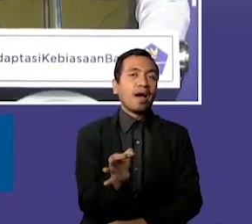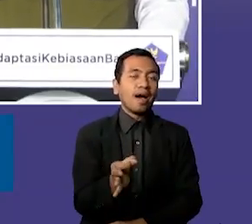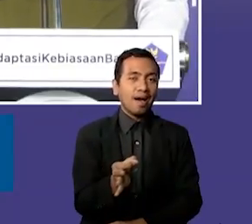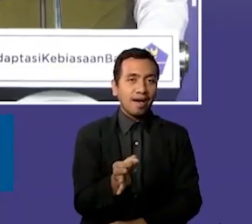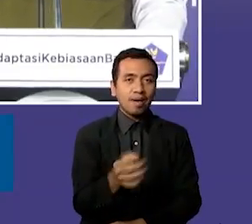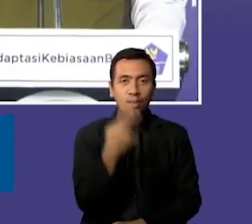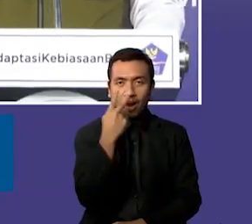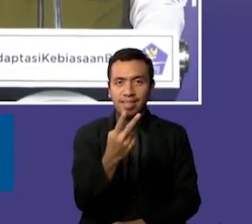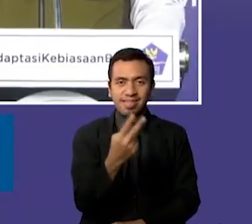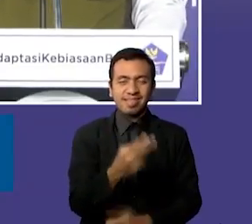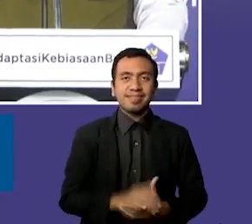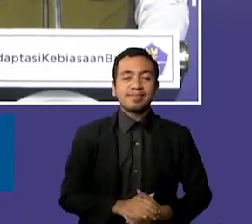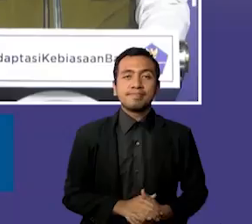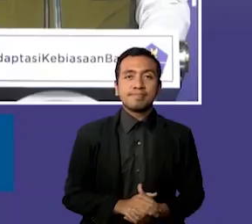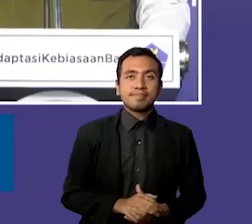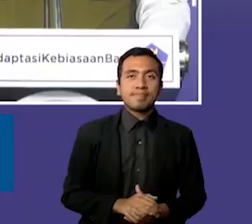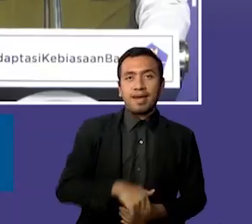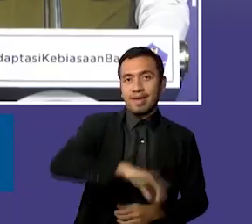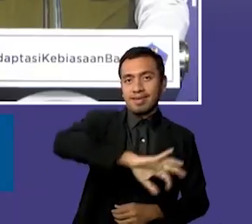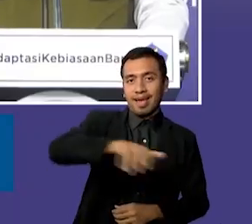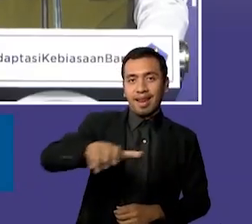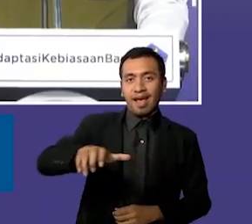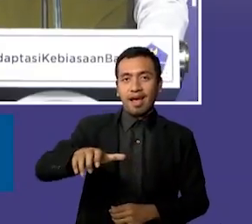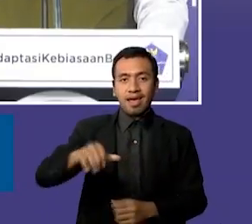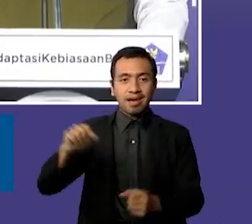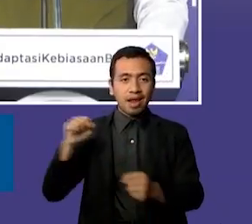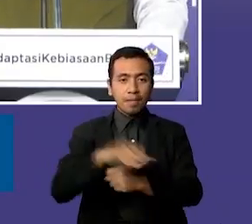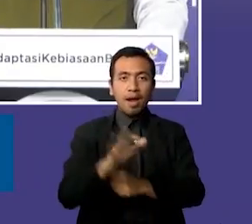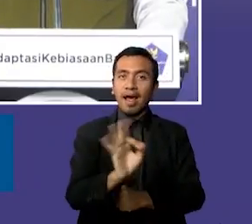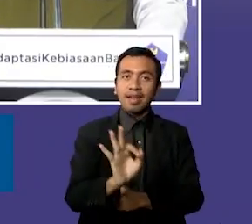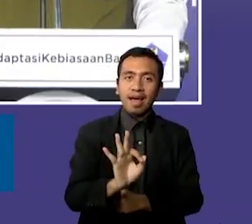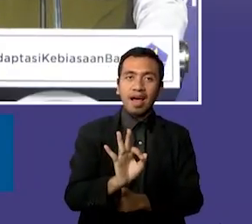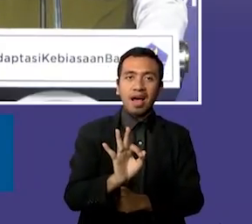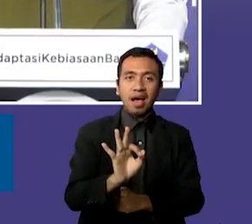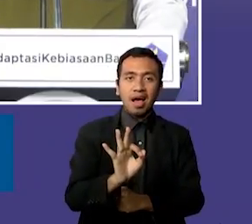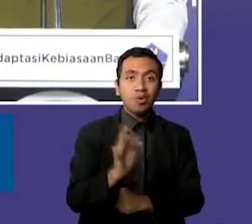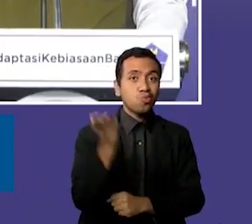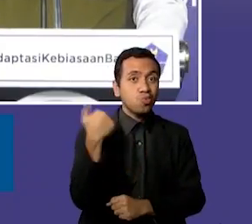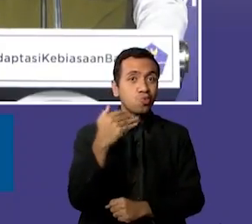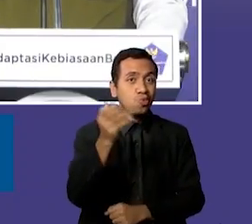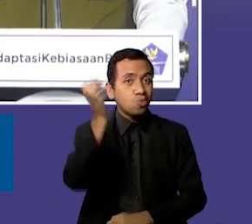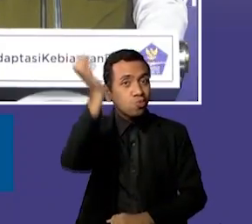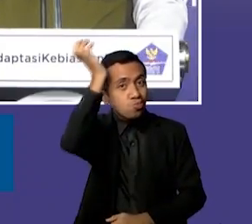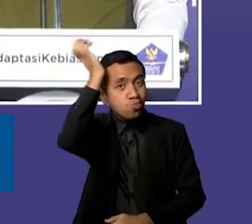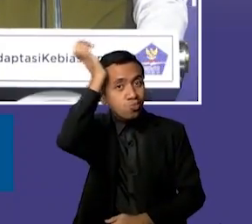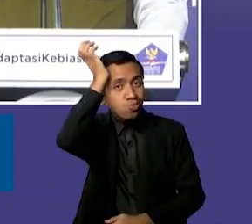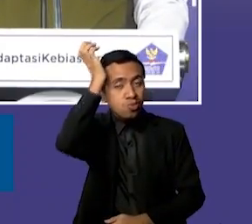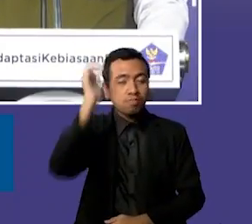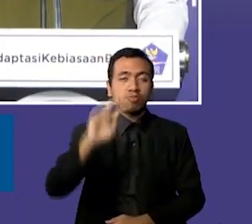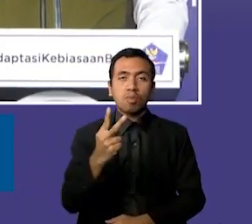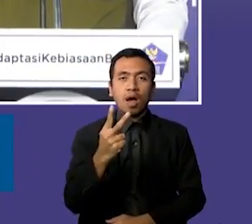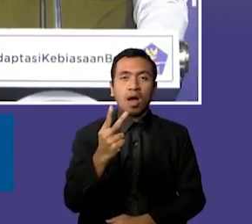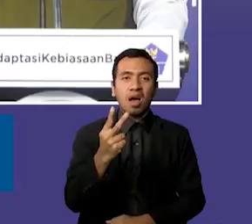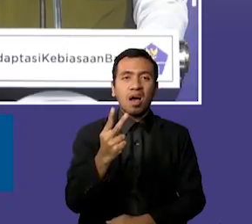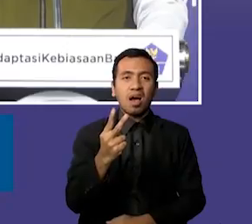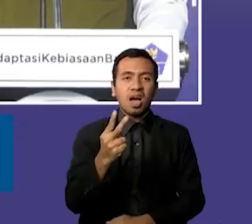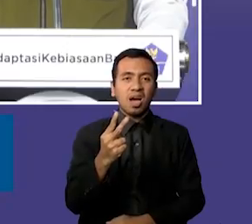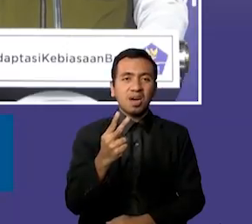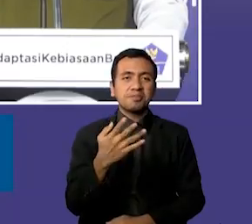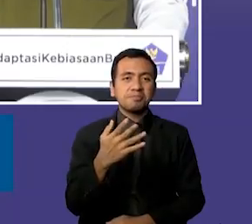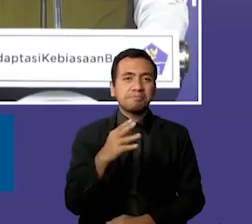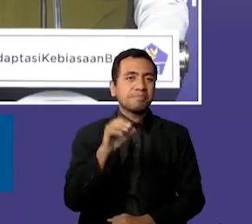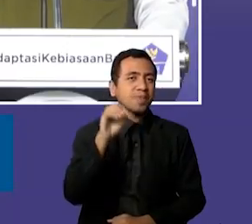dinamikanya bahwa ada daerah-daerah yang tidak terdampak bisa berubah menjadi risiko rendah, ada 4 kabupaten